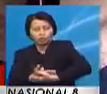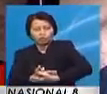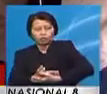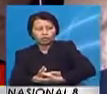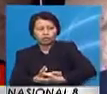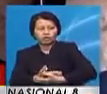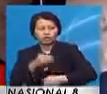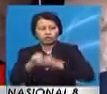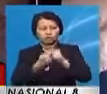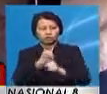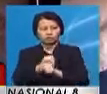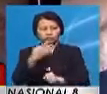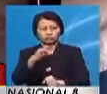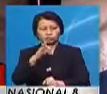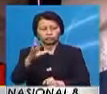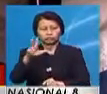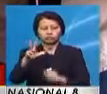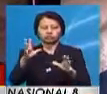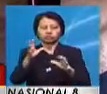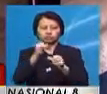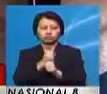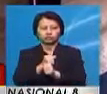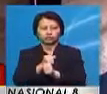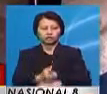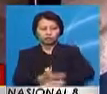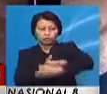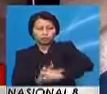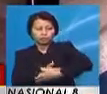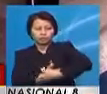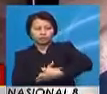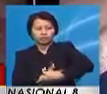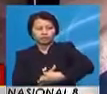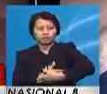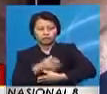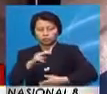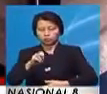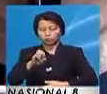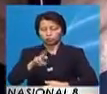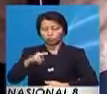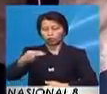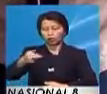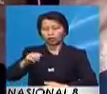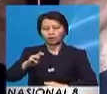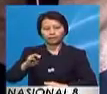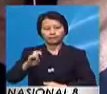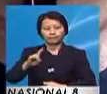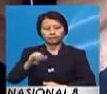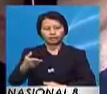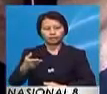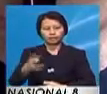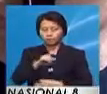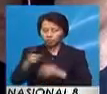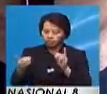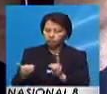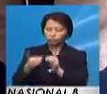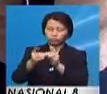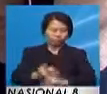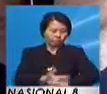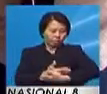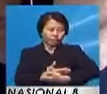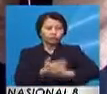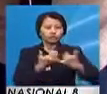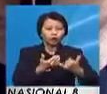Tower pada tahun 1993 tercapai. Bayi berkenaan, Nur Hamidah. Inilah ada satu pertemuan antara